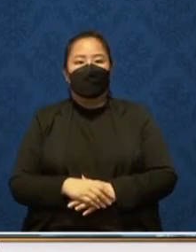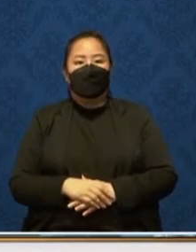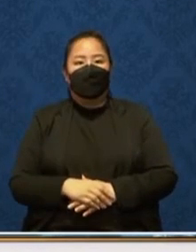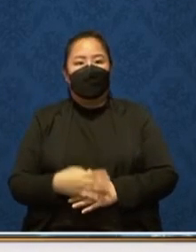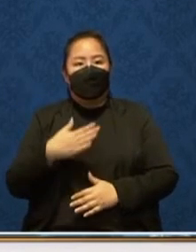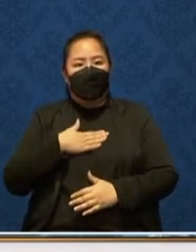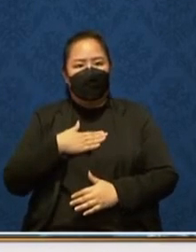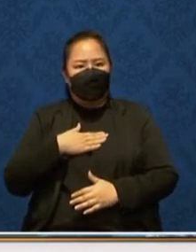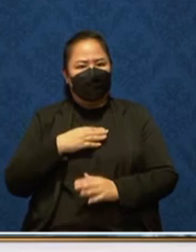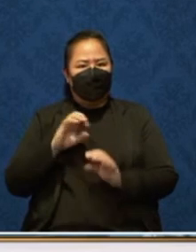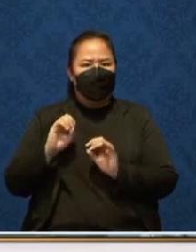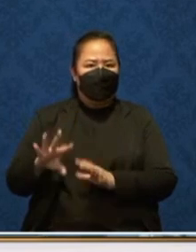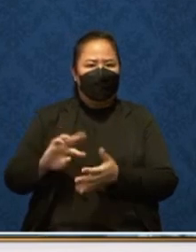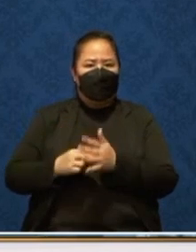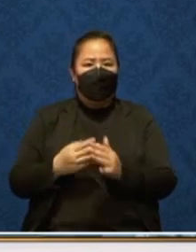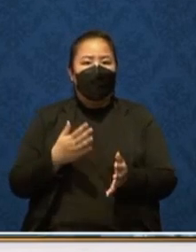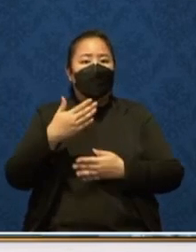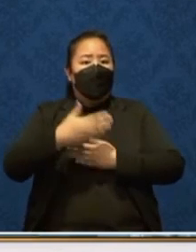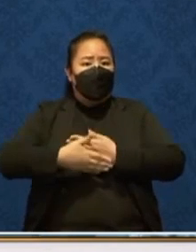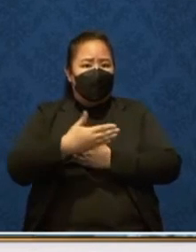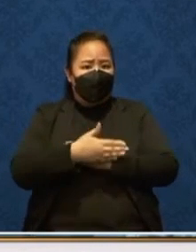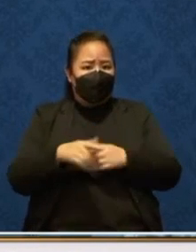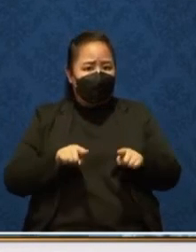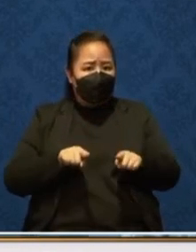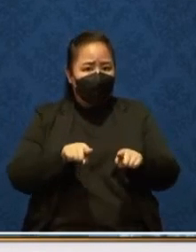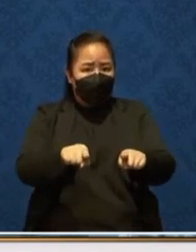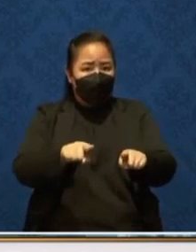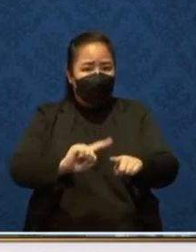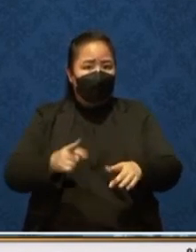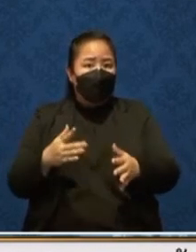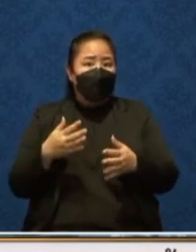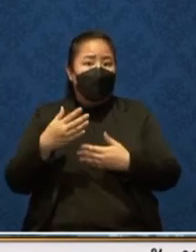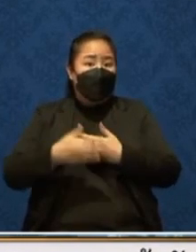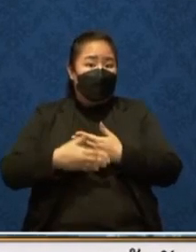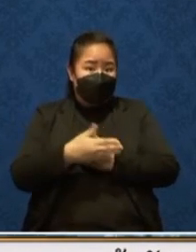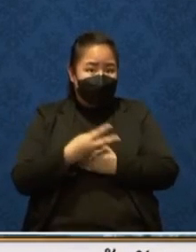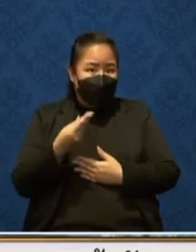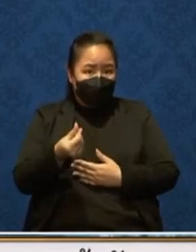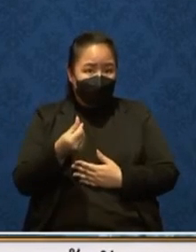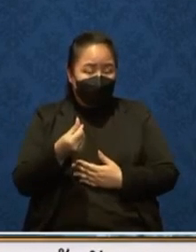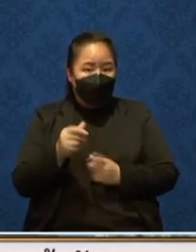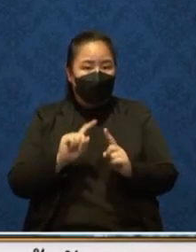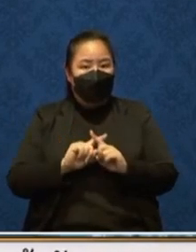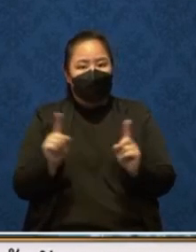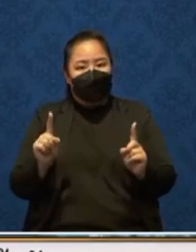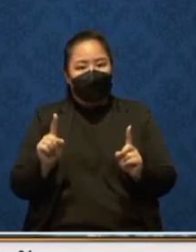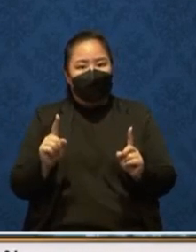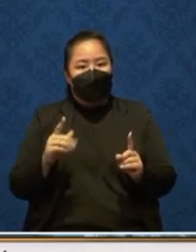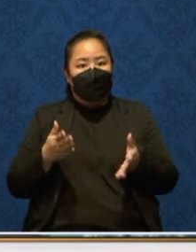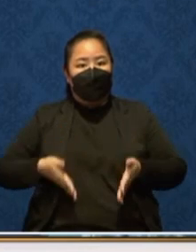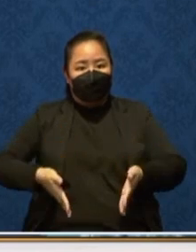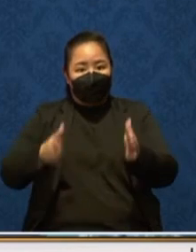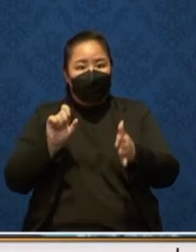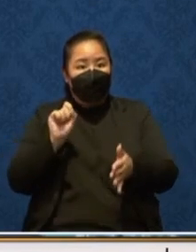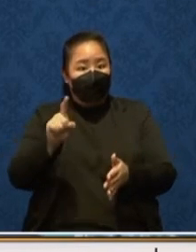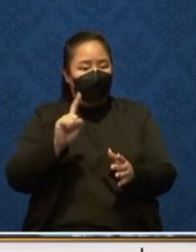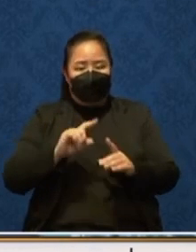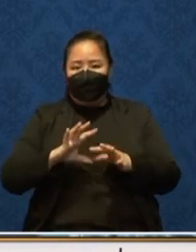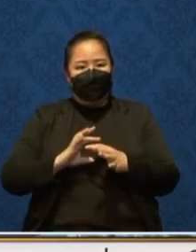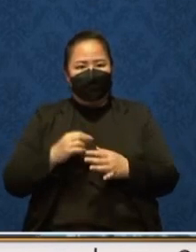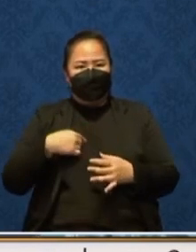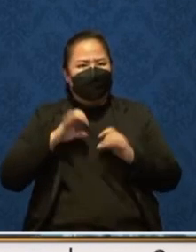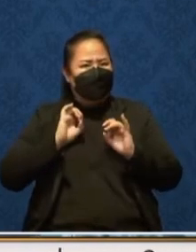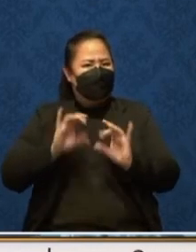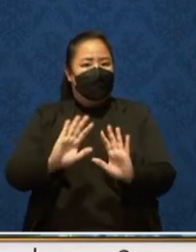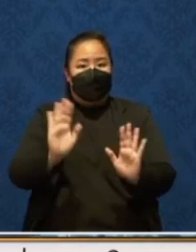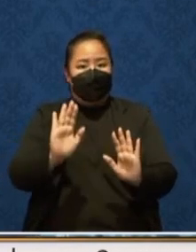ผมไม่ไดรัเกียดรถไฟทางคู่ผมไมไดรัเกีดรถไฟควเลวสูงผมไมไดรัเกียด Moterwayผม critique แต่ระโครงการมม